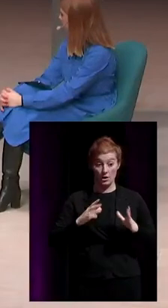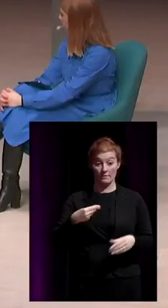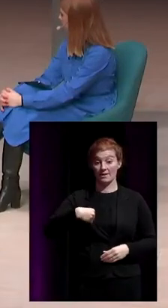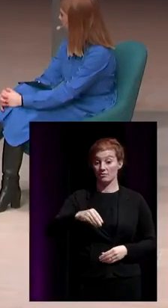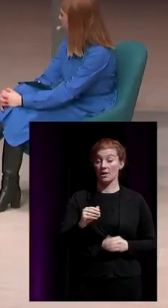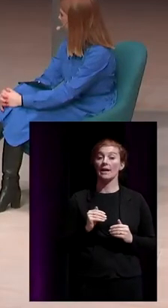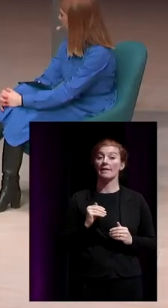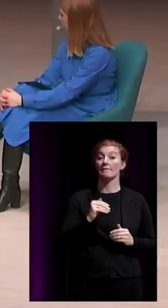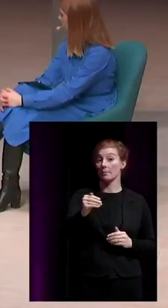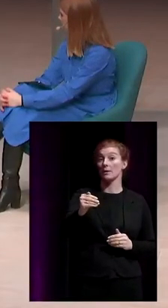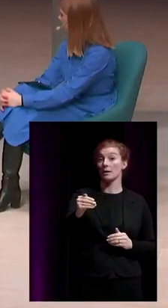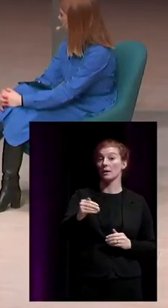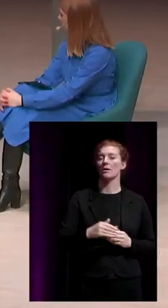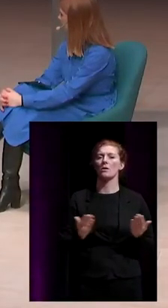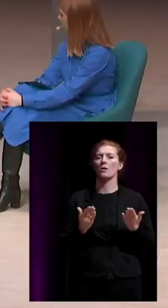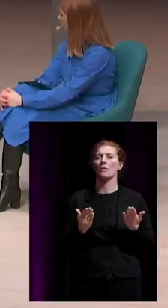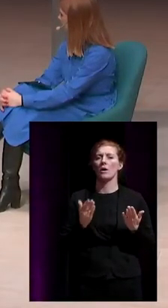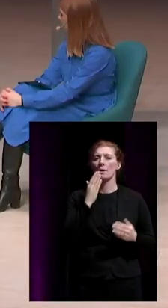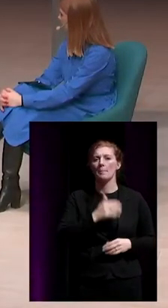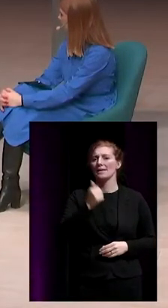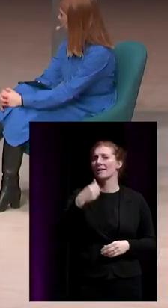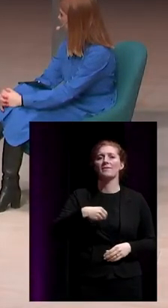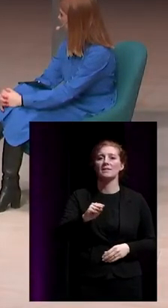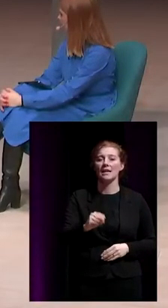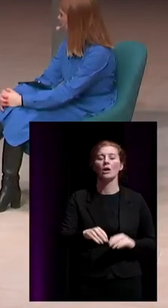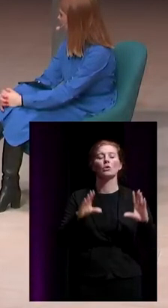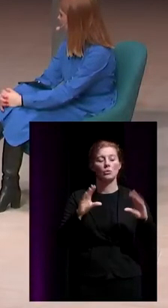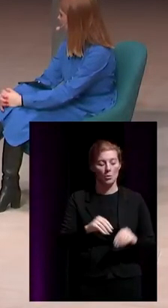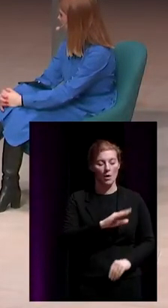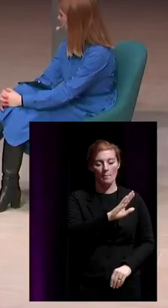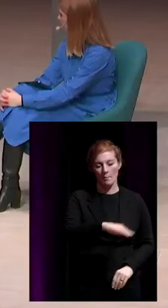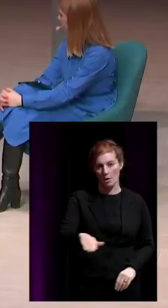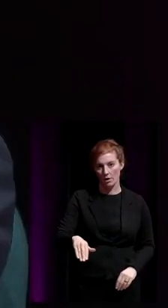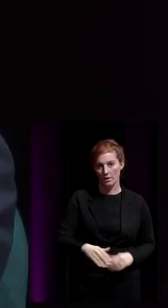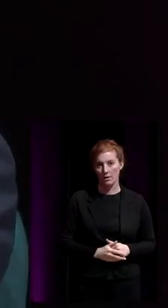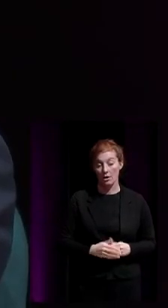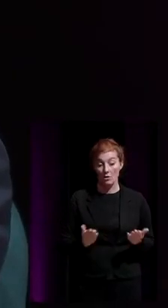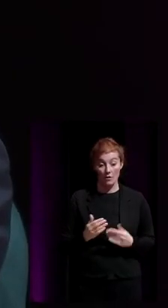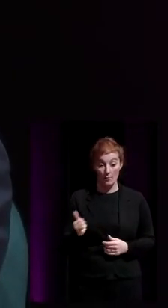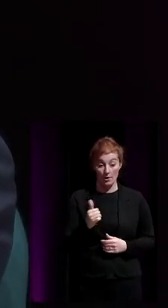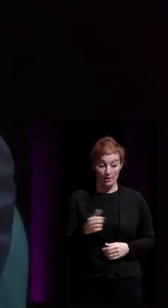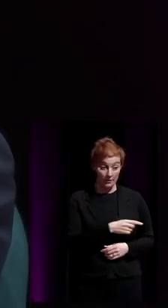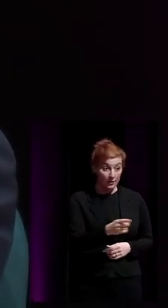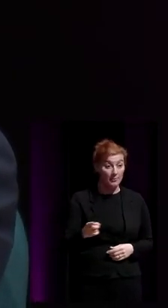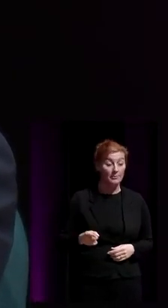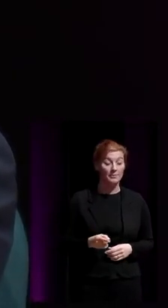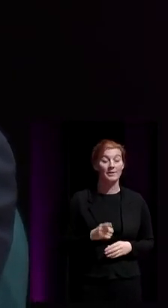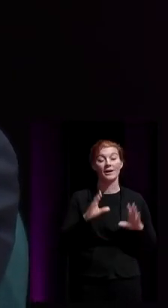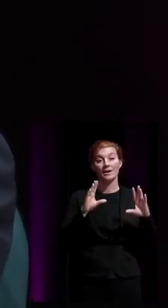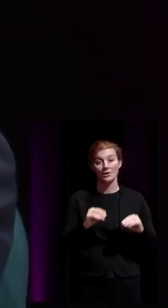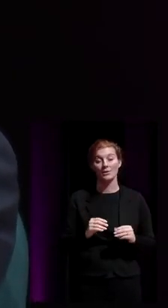framtid och det bästa att investera i där är ju våra barn. Och vad är det de behöver? Det ska ju styras